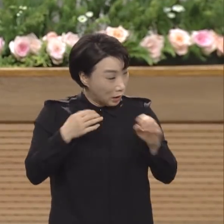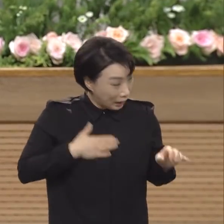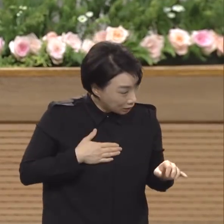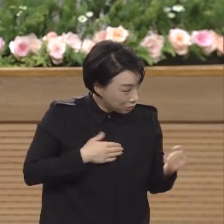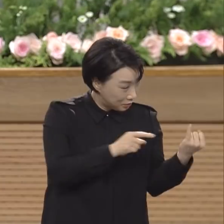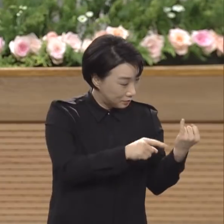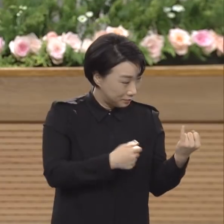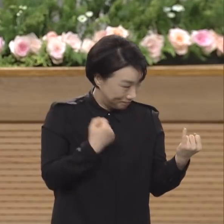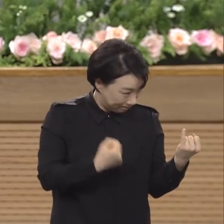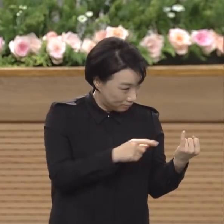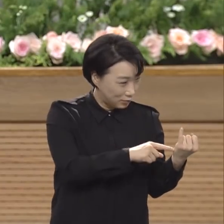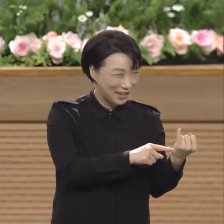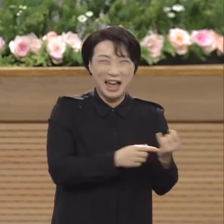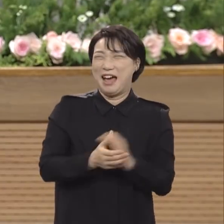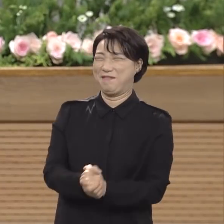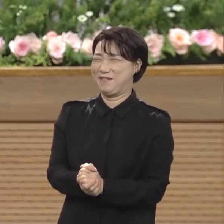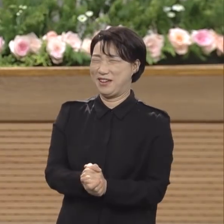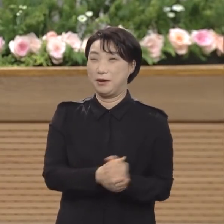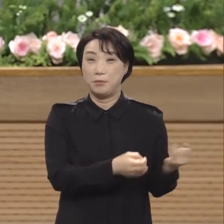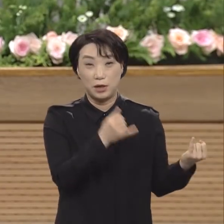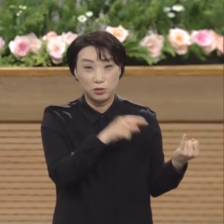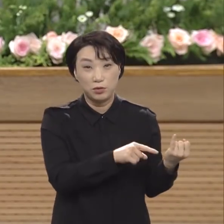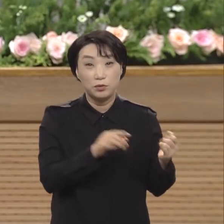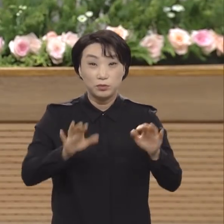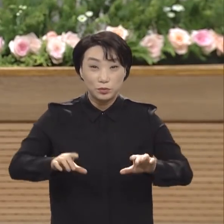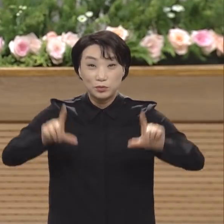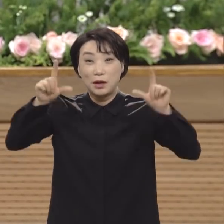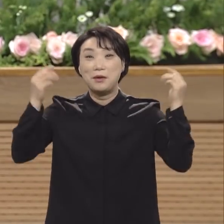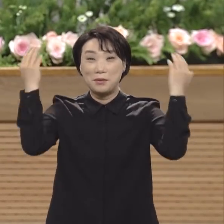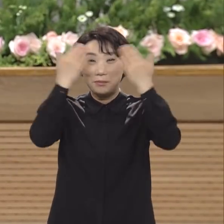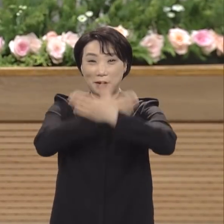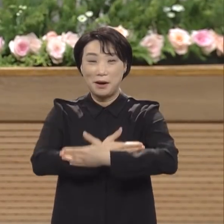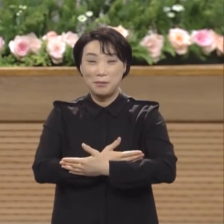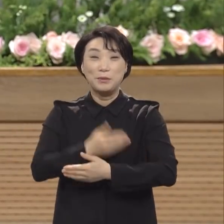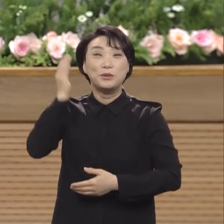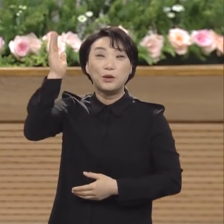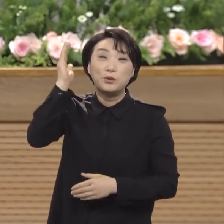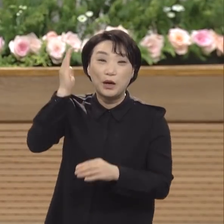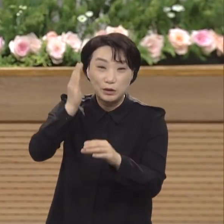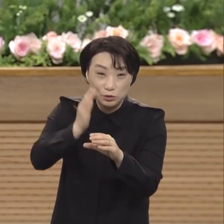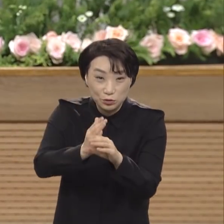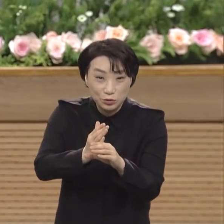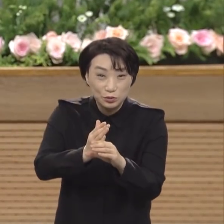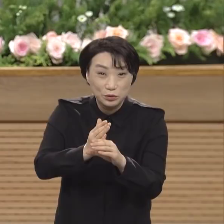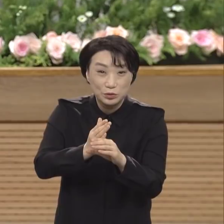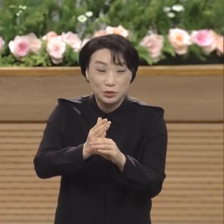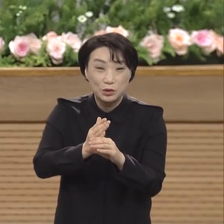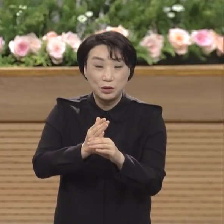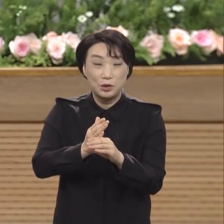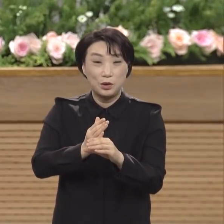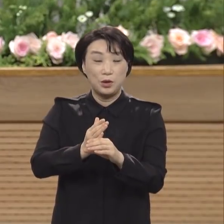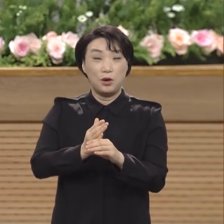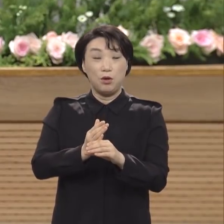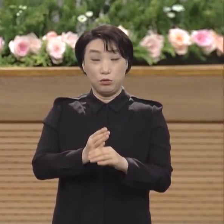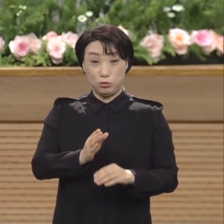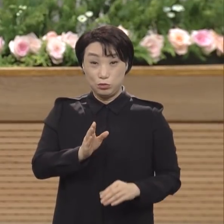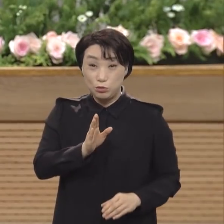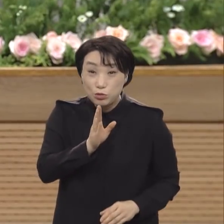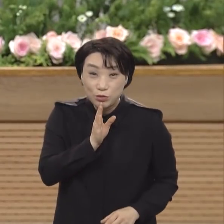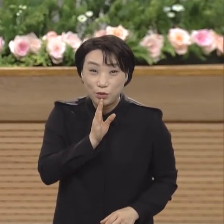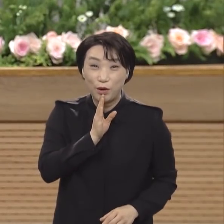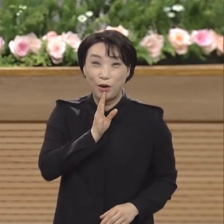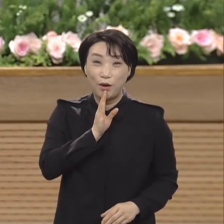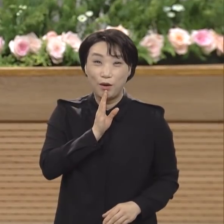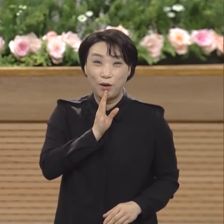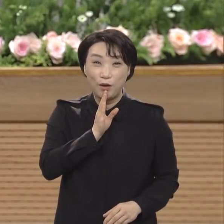아멘. 근데 그날 저녁에 설교를 하는데 진짜